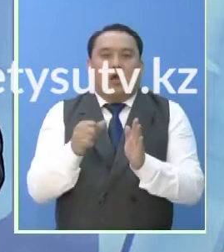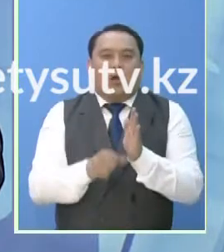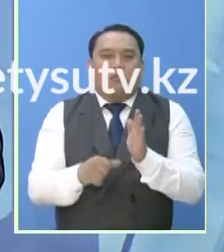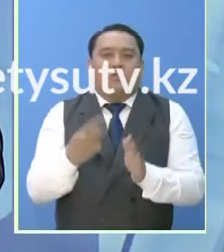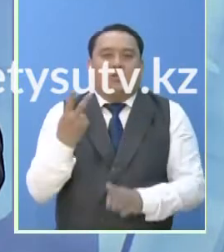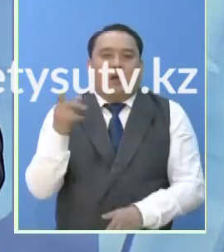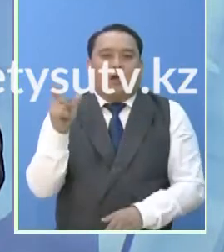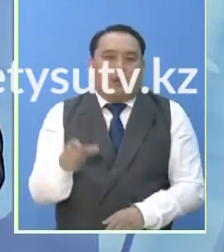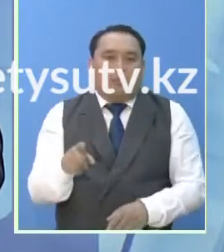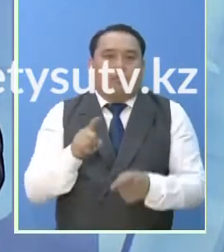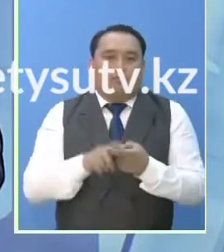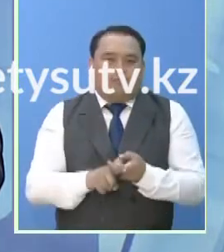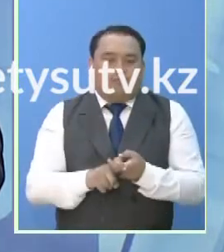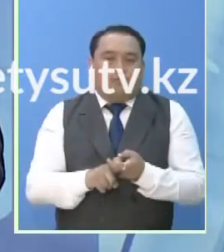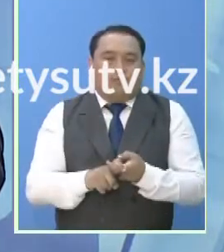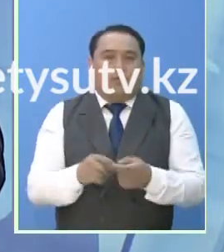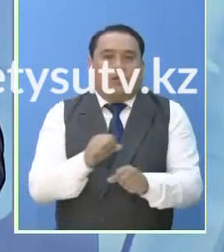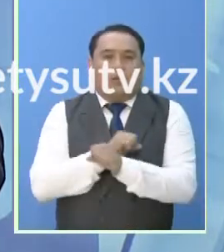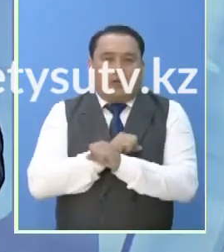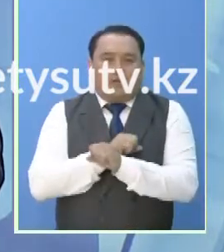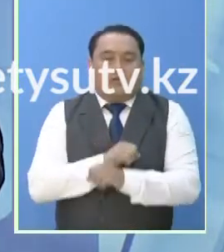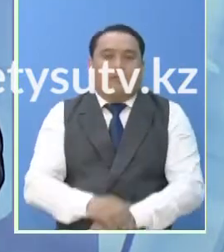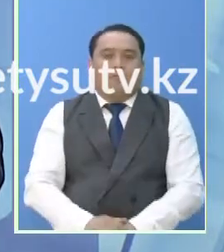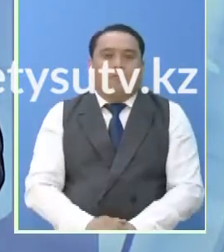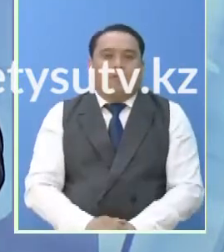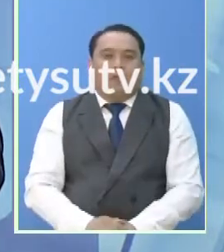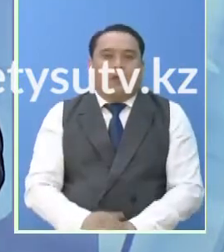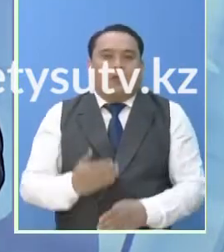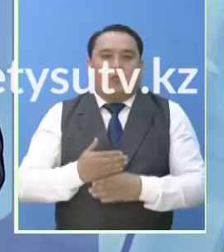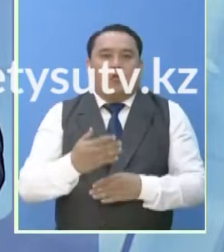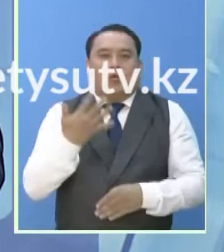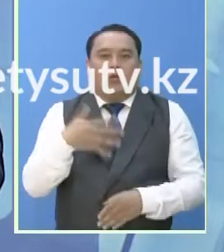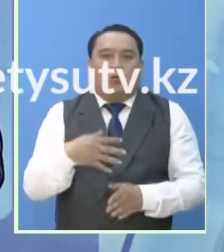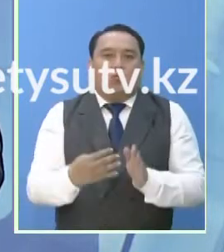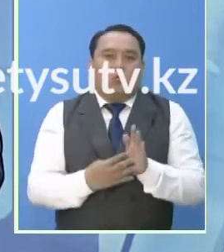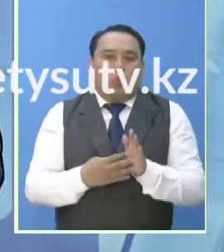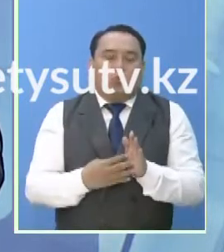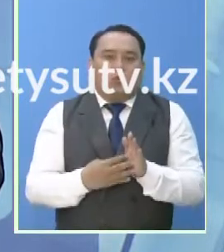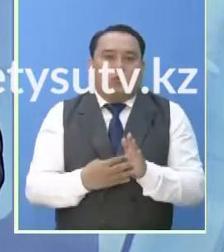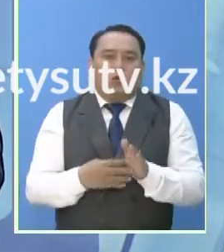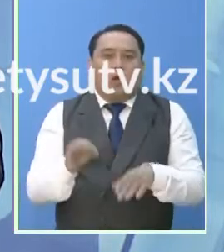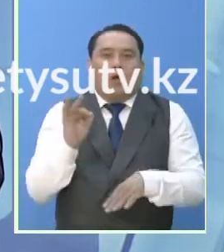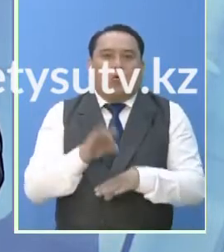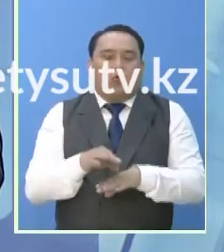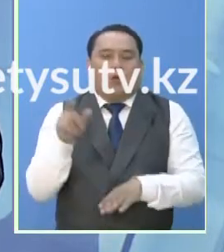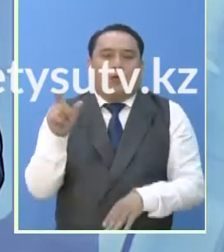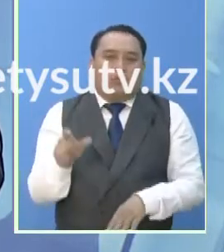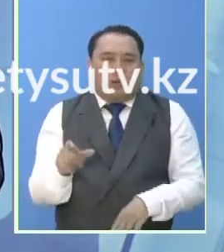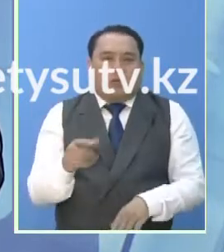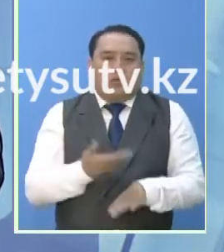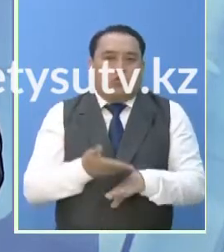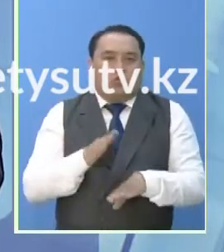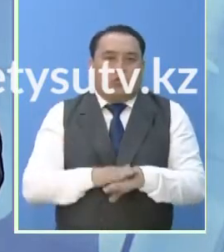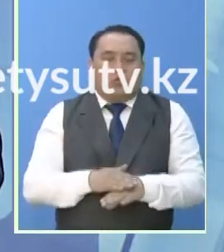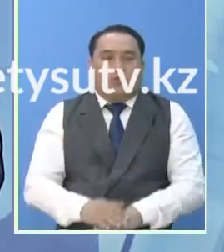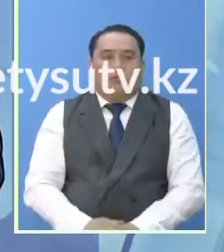2762 адам стационарлық ем алып жатыр. Оның ішінде ол 59 науқастар ауыр жағдайда